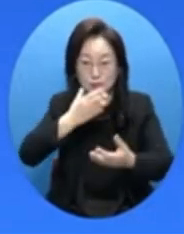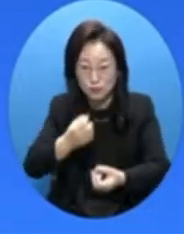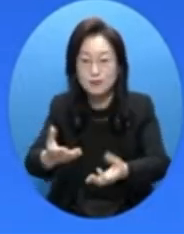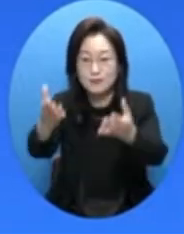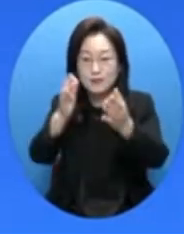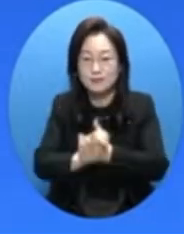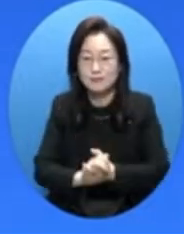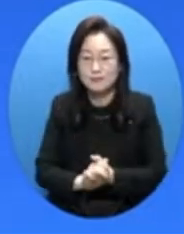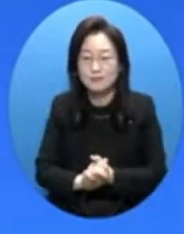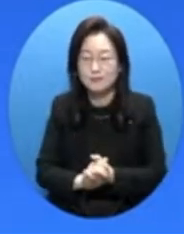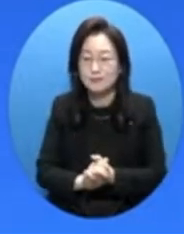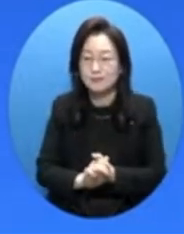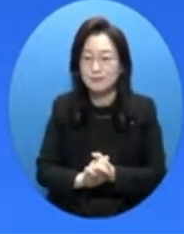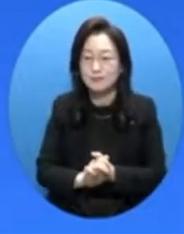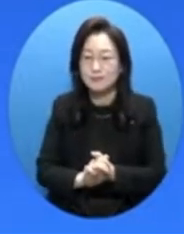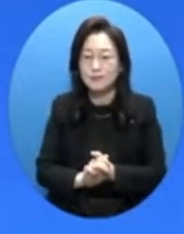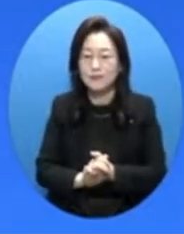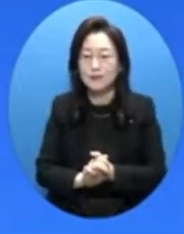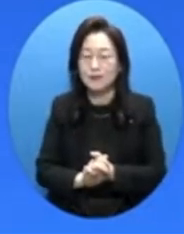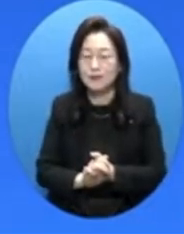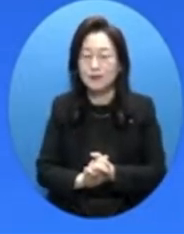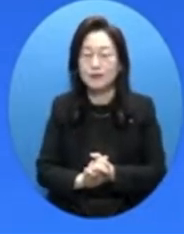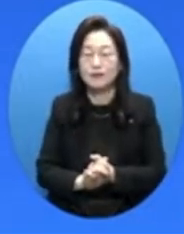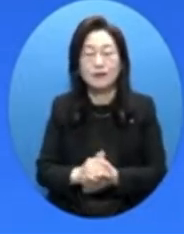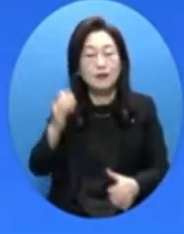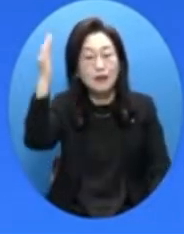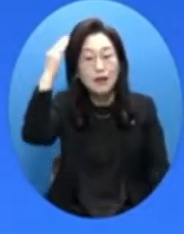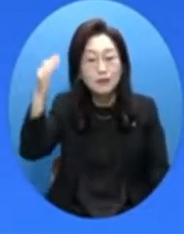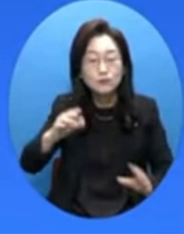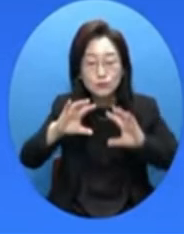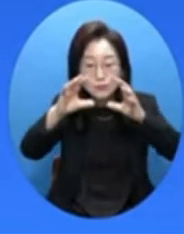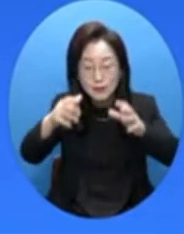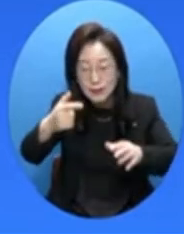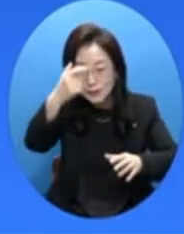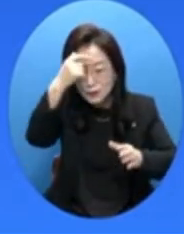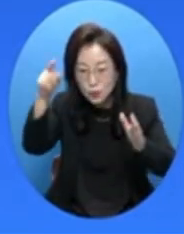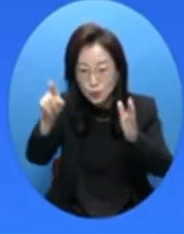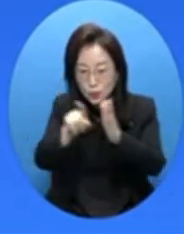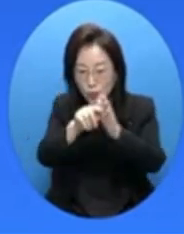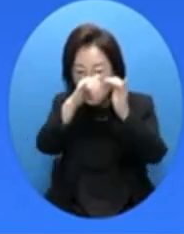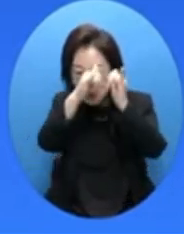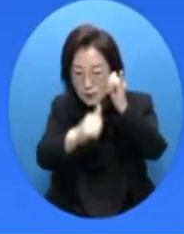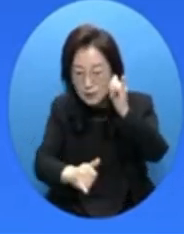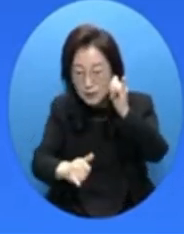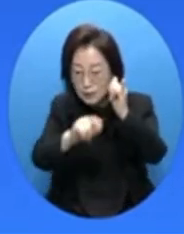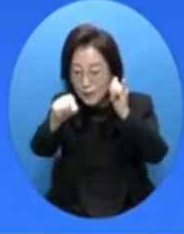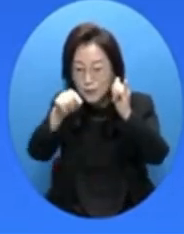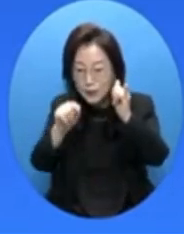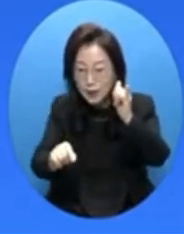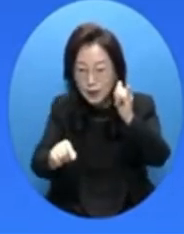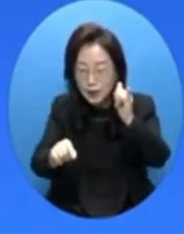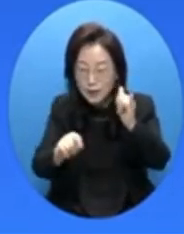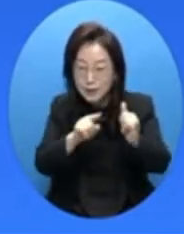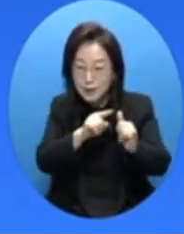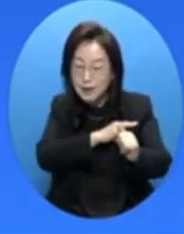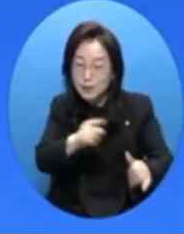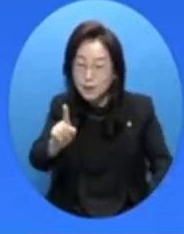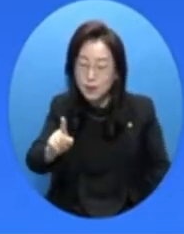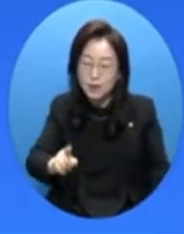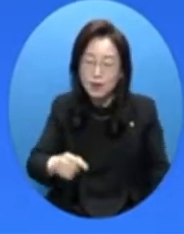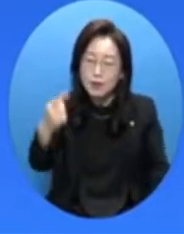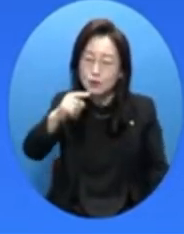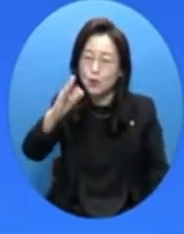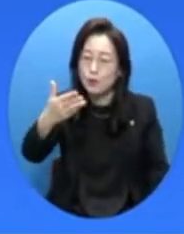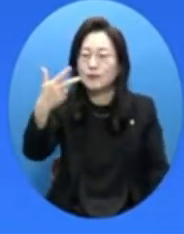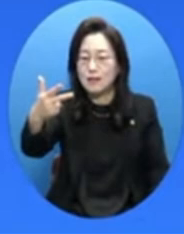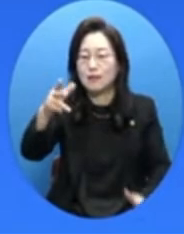축원합니다 우리 한국의 기독교의 역사 가운데 기억되는 것이 1907년 평양대